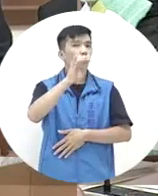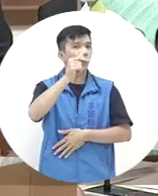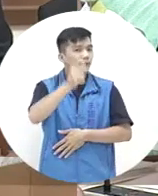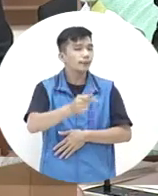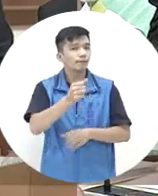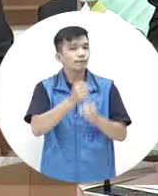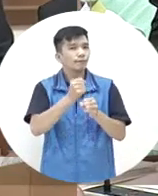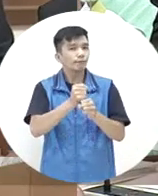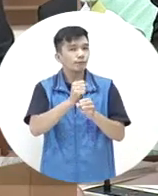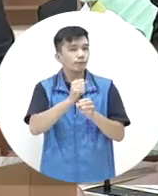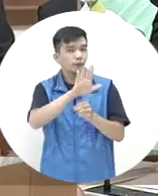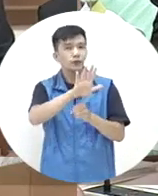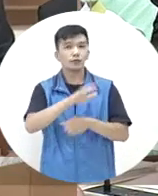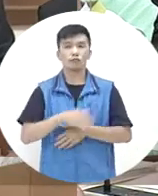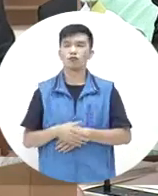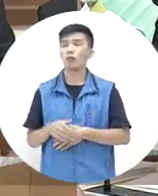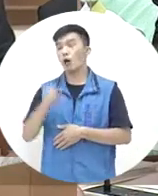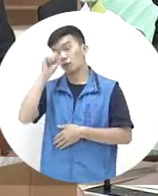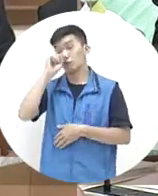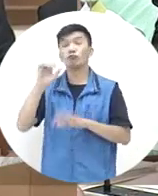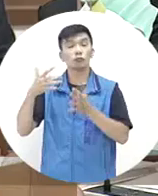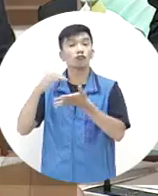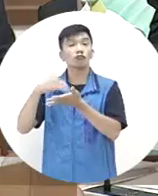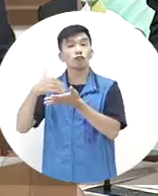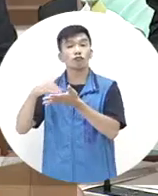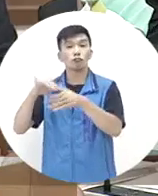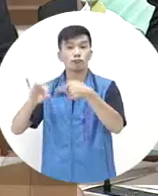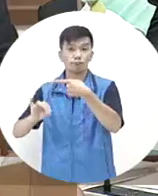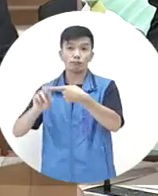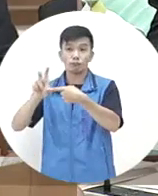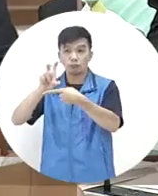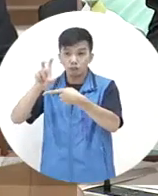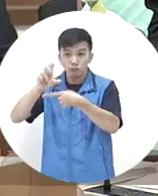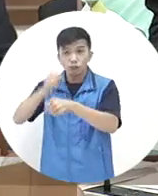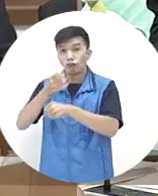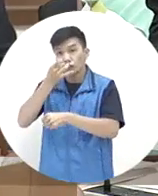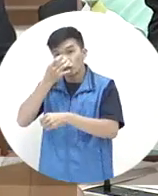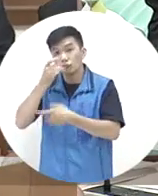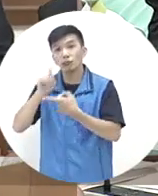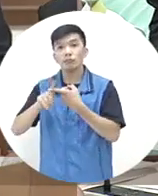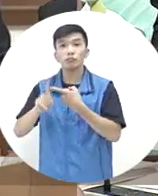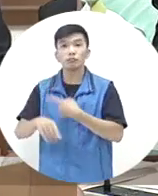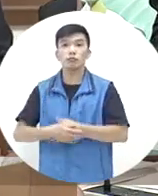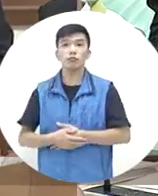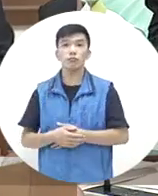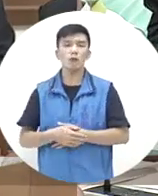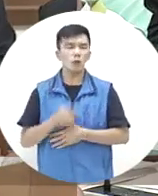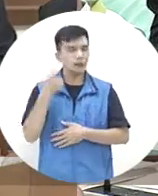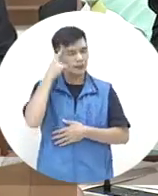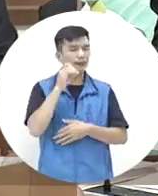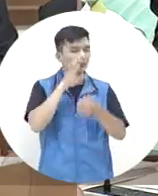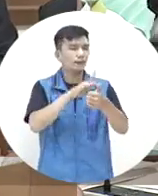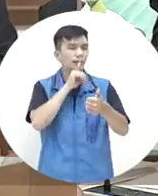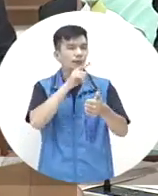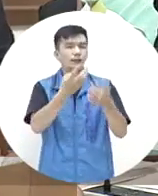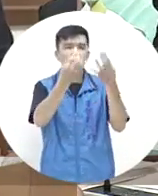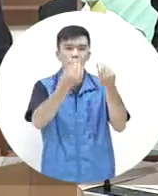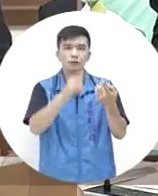现也是大概70%没有实现啊，对不对？ 不是那个， 所以我的意思是跟市长讲， 不对啦。 你 那个数字 谁不对？